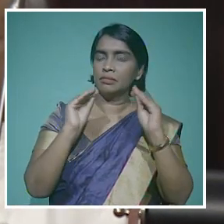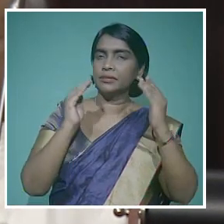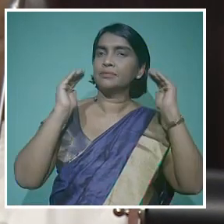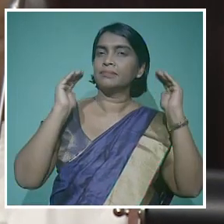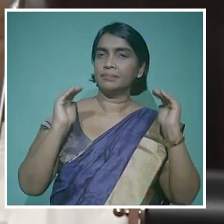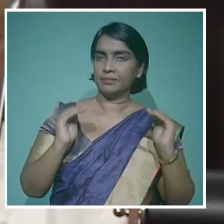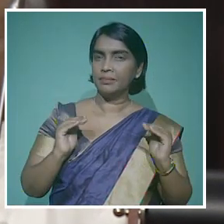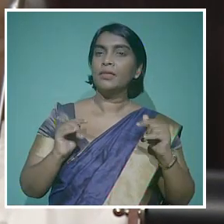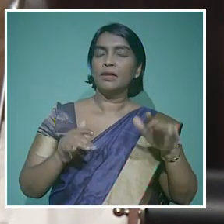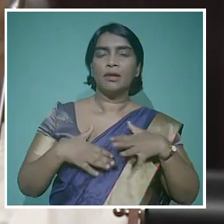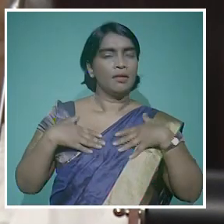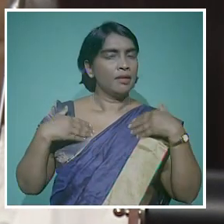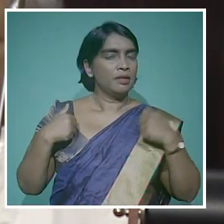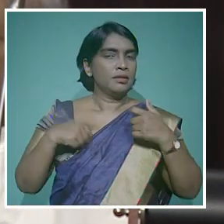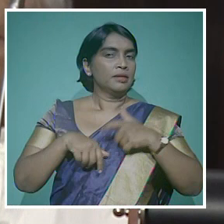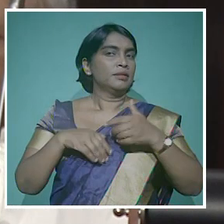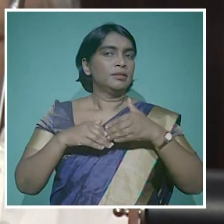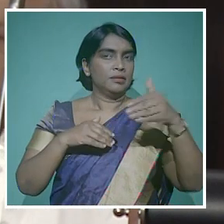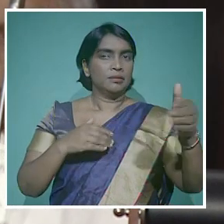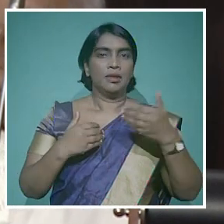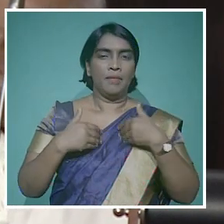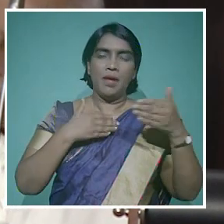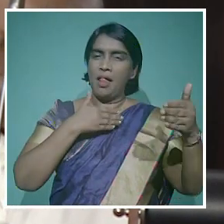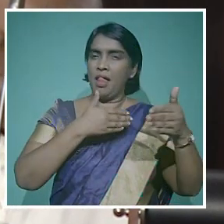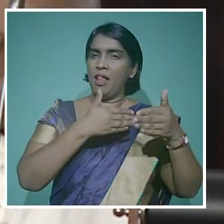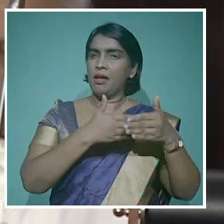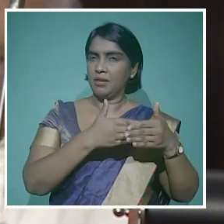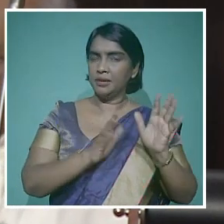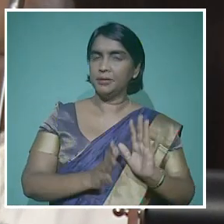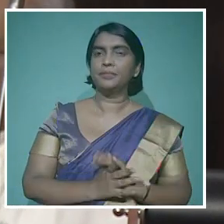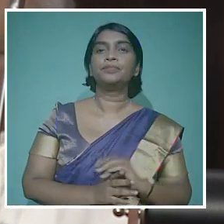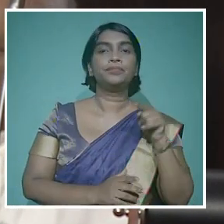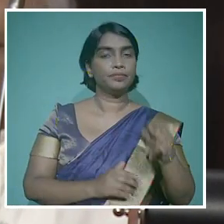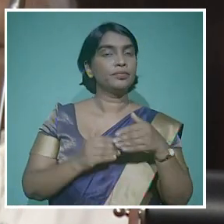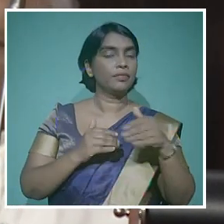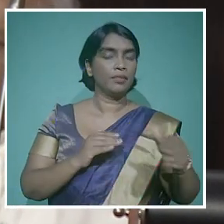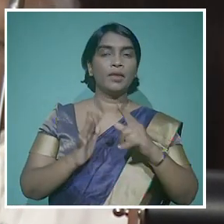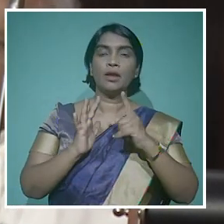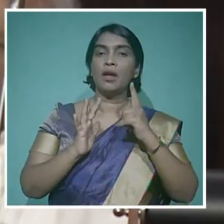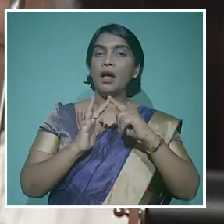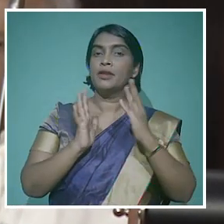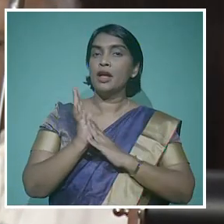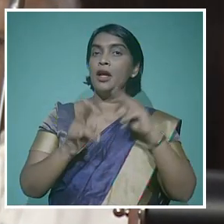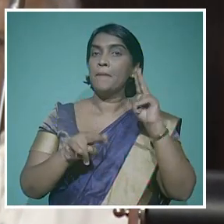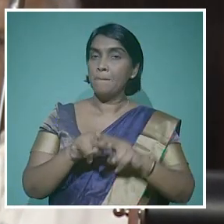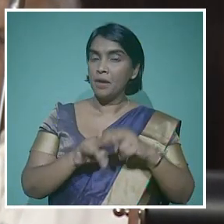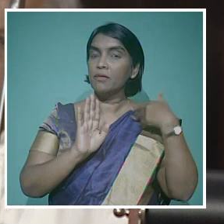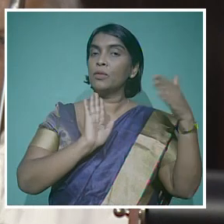වුණ සැනසිරිදායක යුගයකට අපි ළඟා වෙලා තියෙනවා මේ වන විට ජාත්‍යන්තර මූල අරමුදල